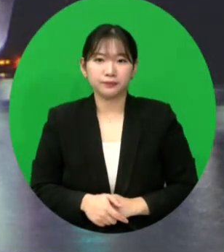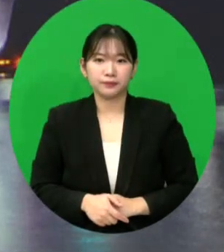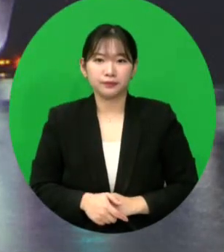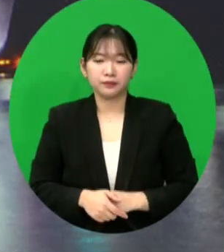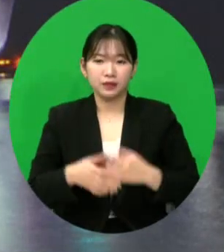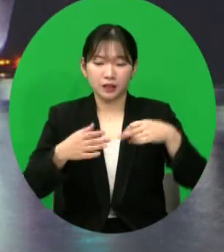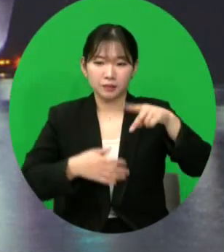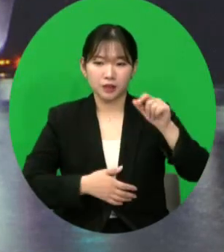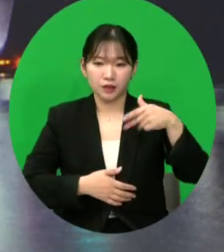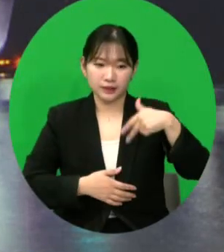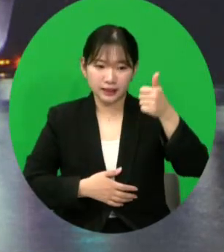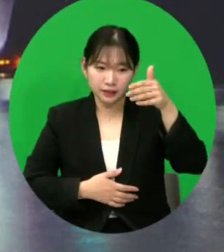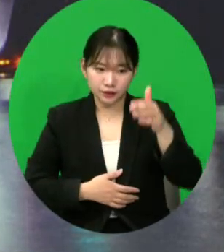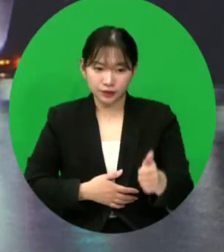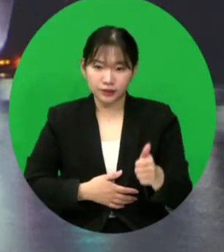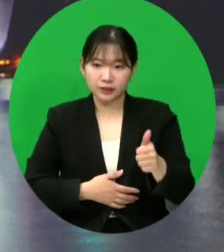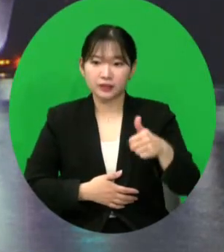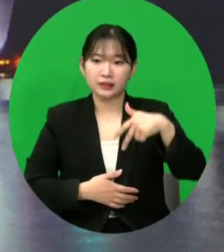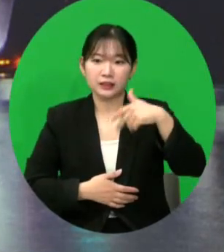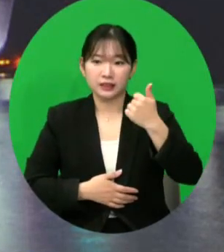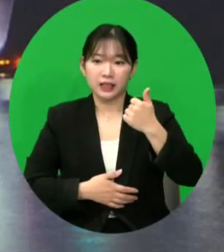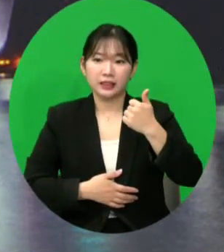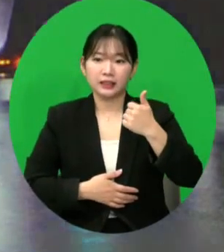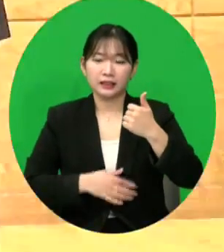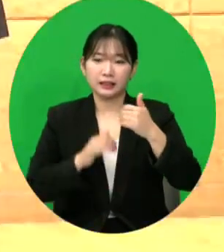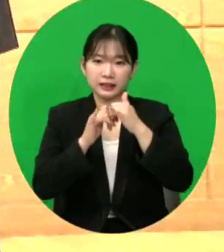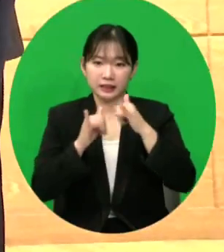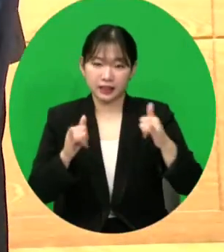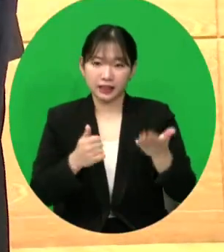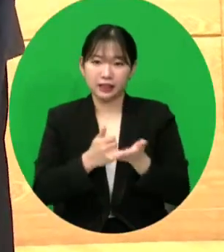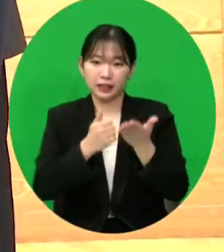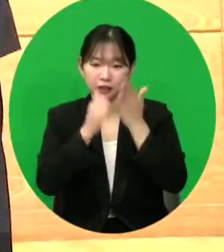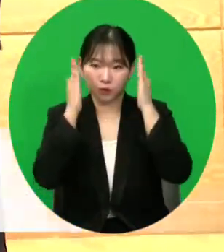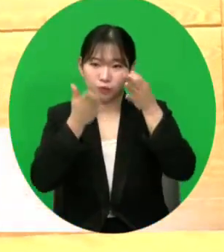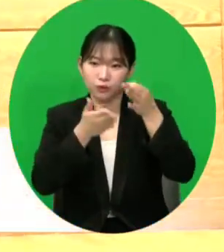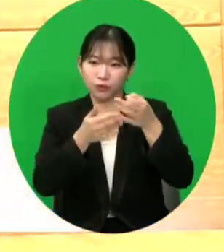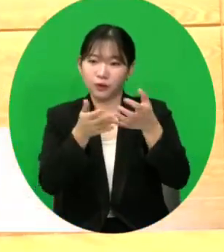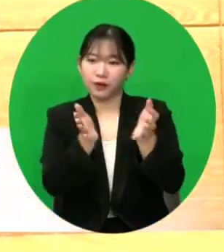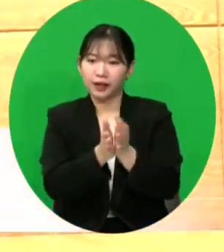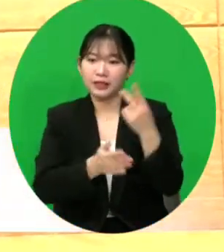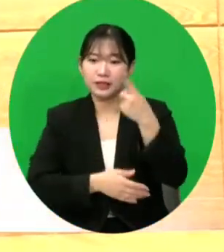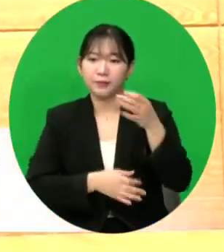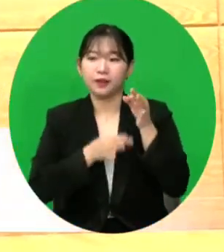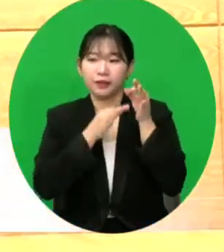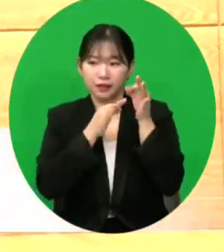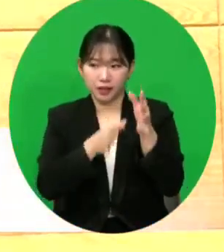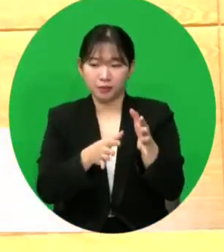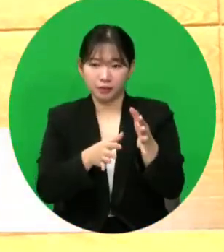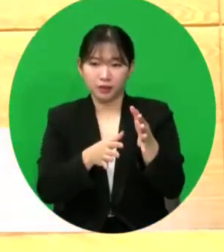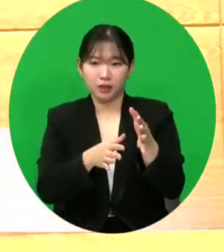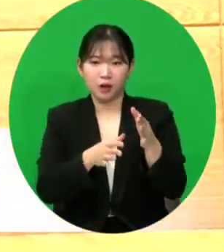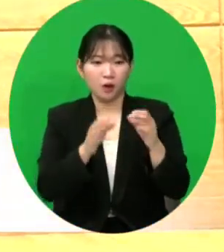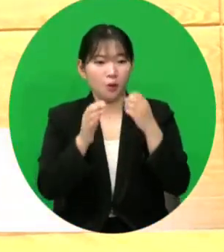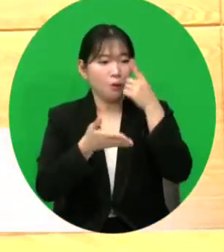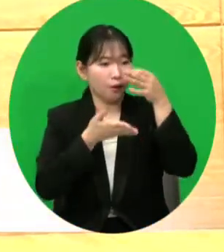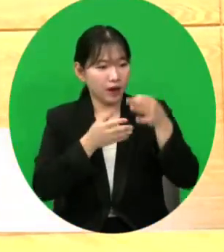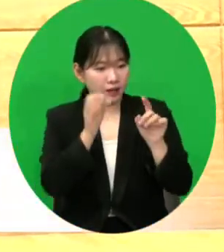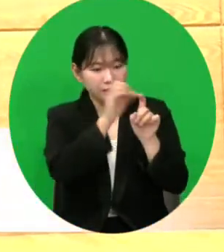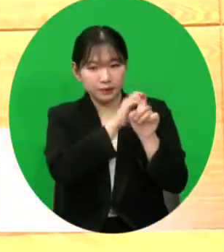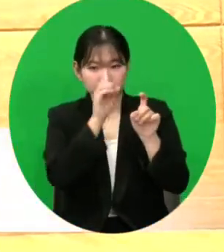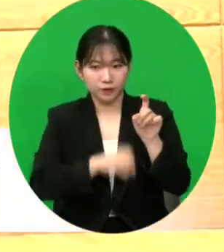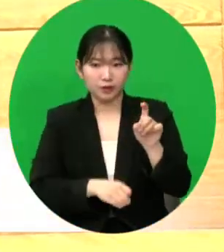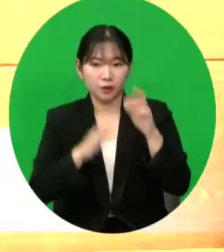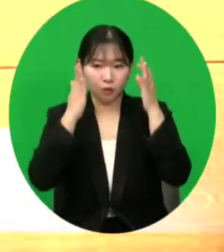김성 장은 군수가 장은 군 인재육성 장학회에 1천만 원을 기탁하며 급여에 10%